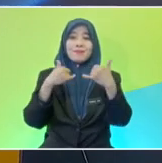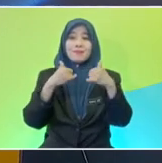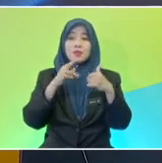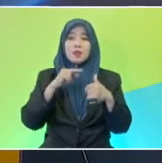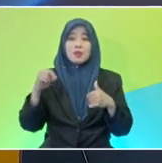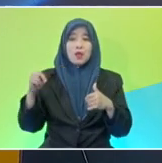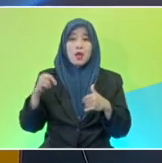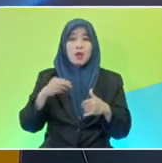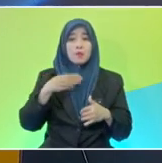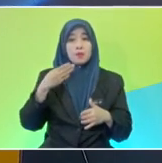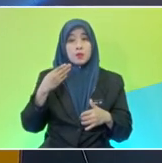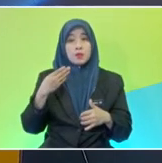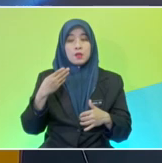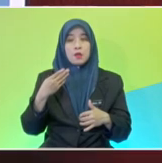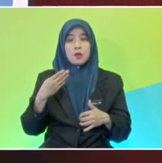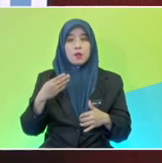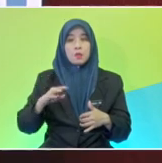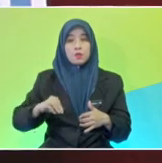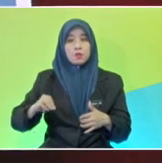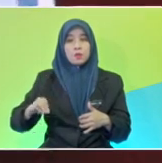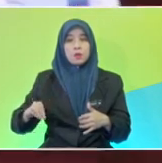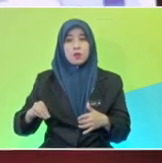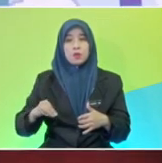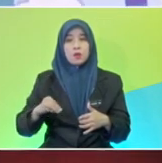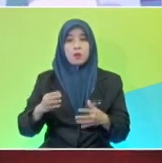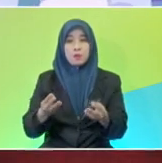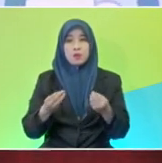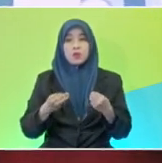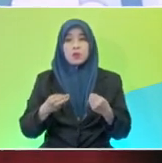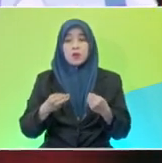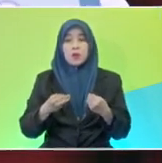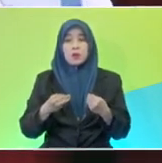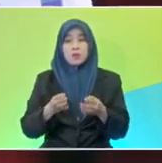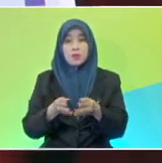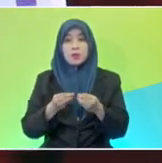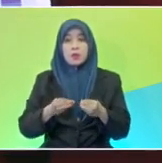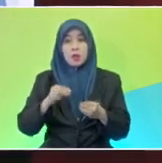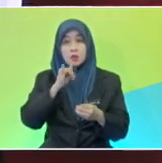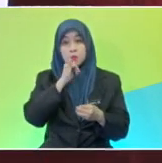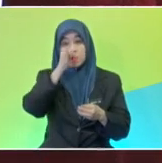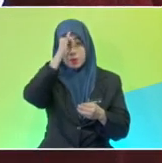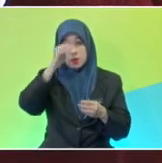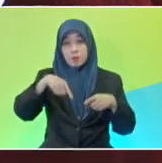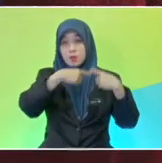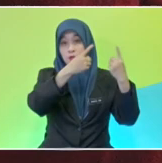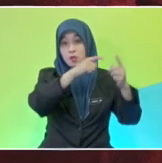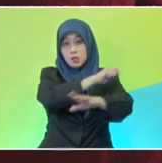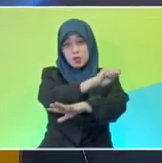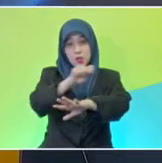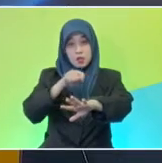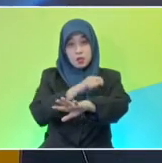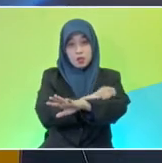ibu atau ayah kita untuk bawa kita pergi ke taman permainan. Dekat taman permainan ni ada apa biasanya?